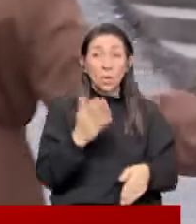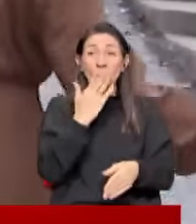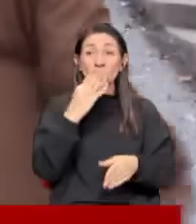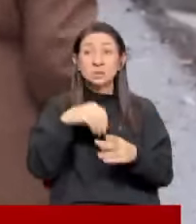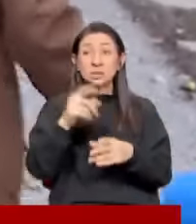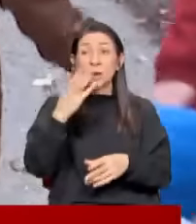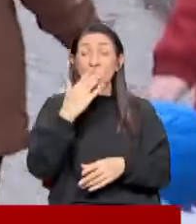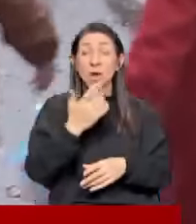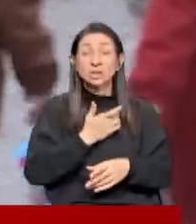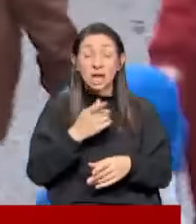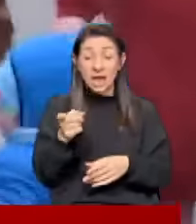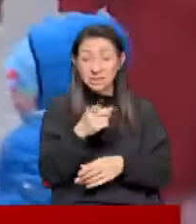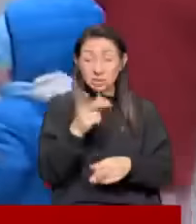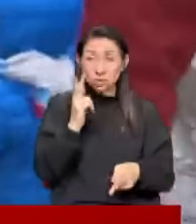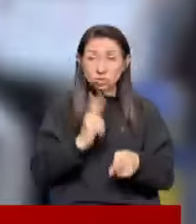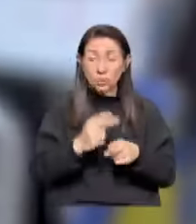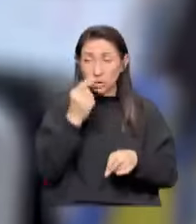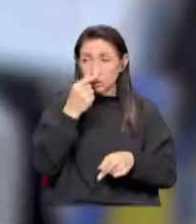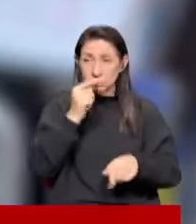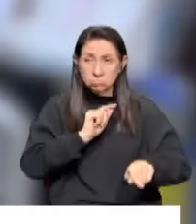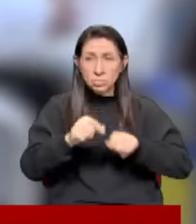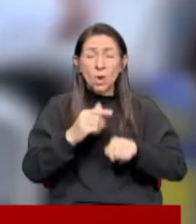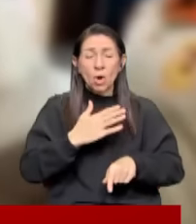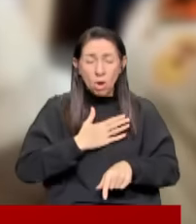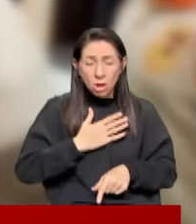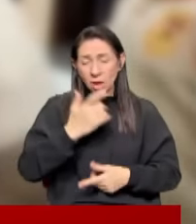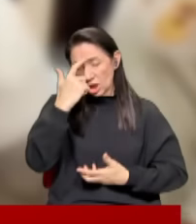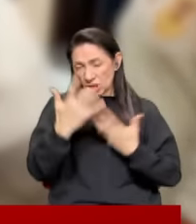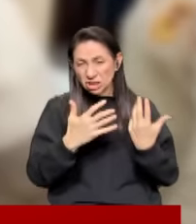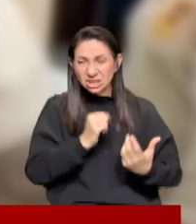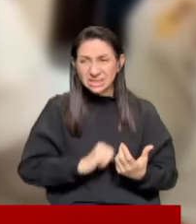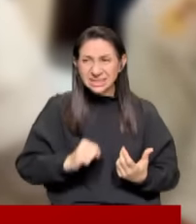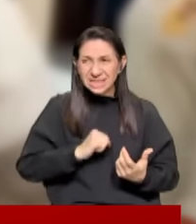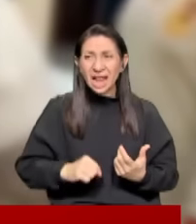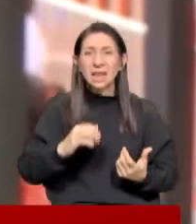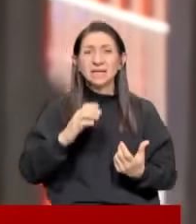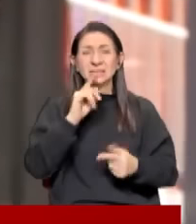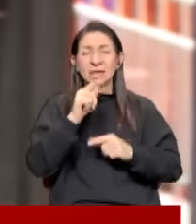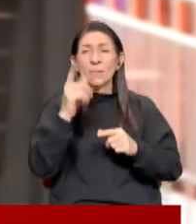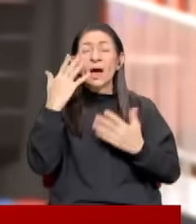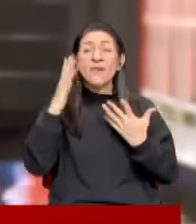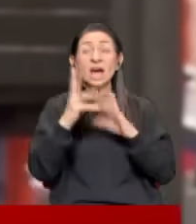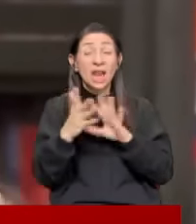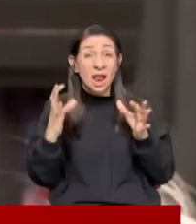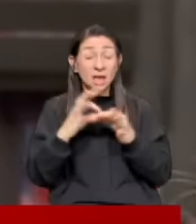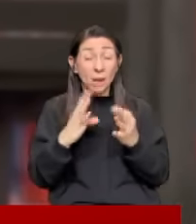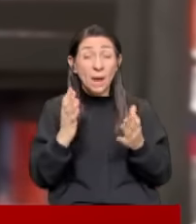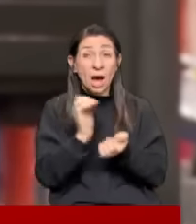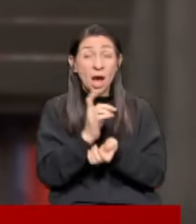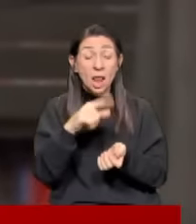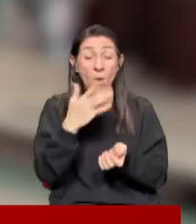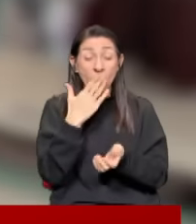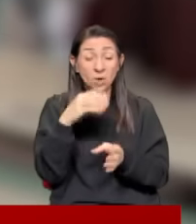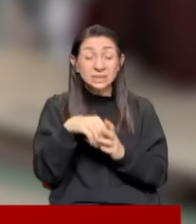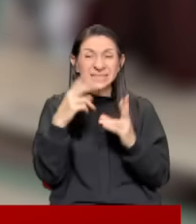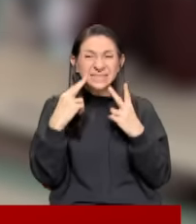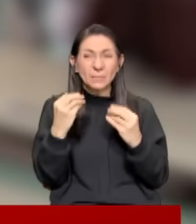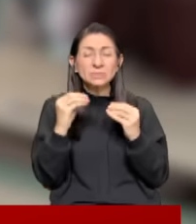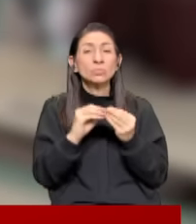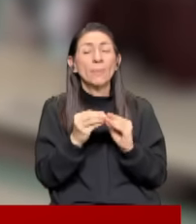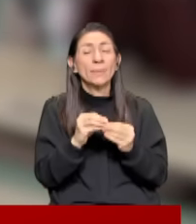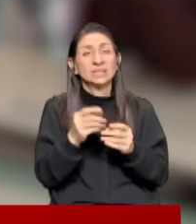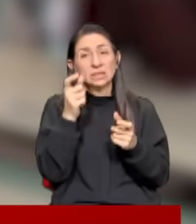Okullarda öğrenciler arasında hızla yayılıyor öksürük, ateş, ishal, salgın hastalık mevsimle de alakalı ama aileler okullardaki hijyen